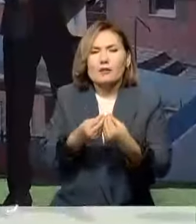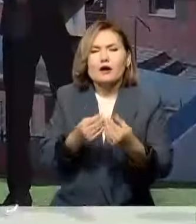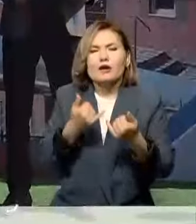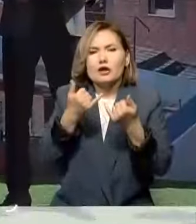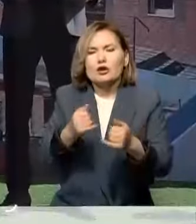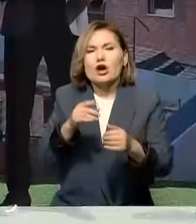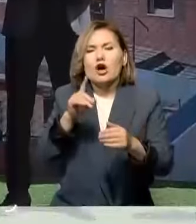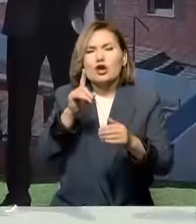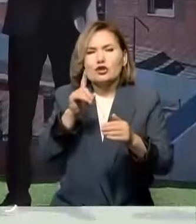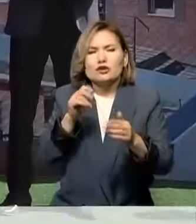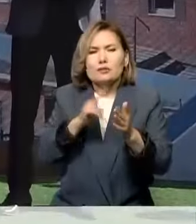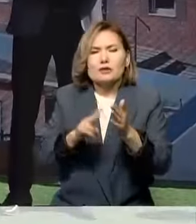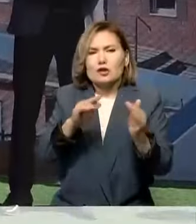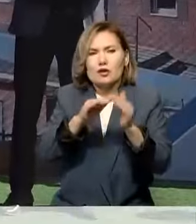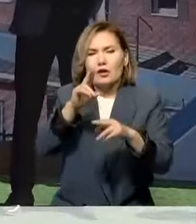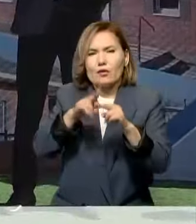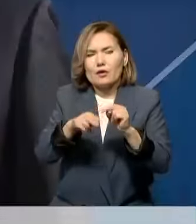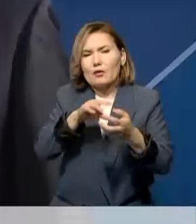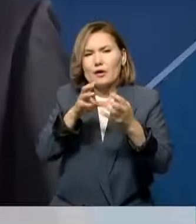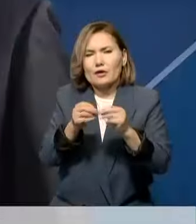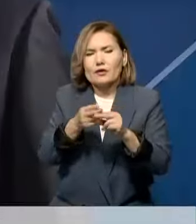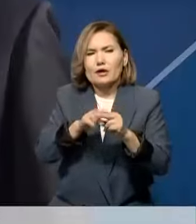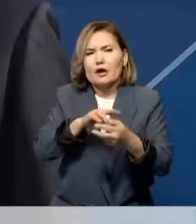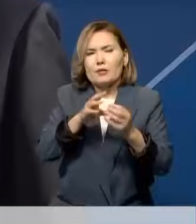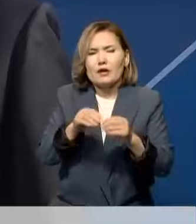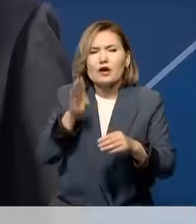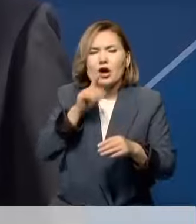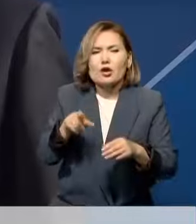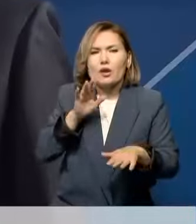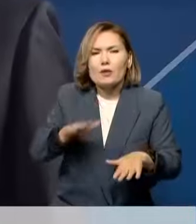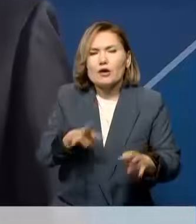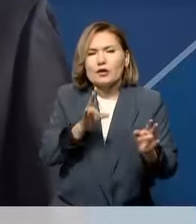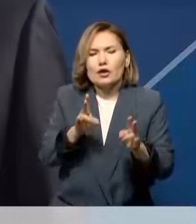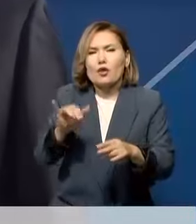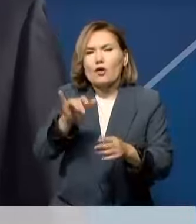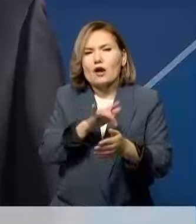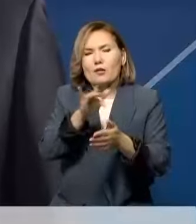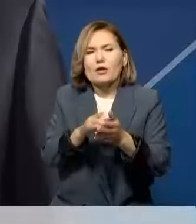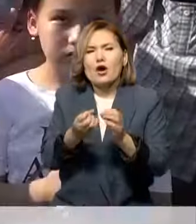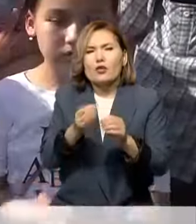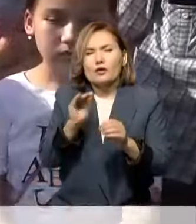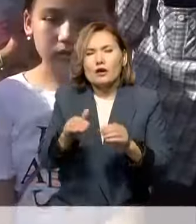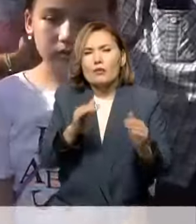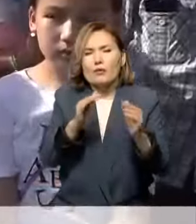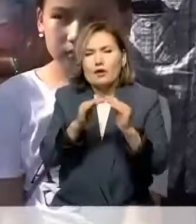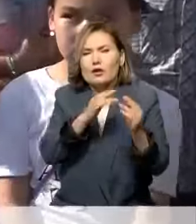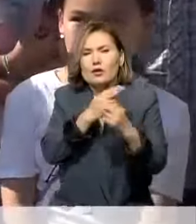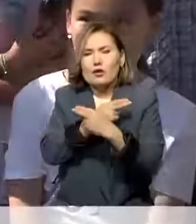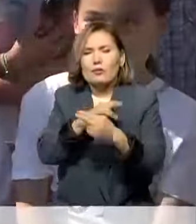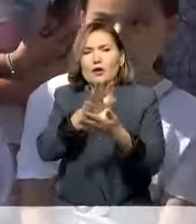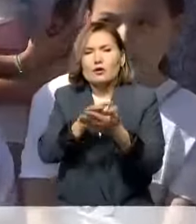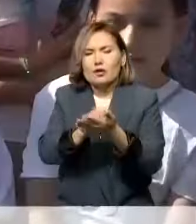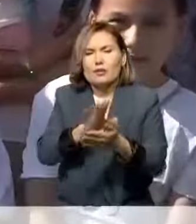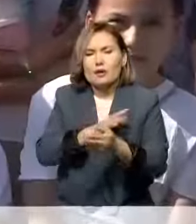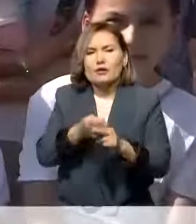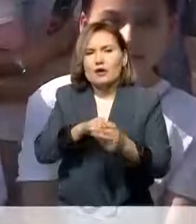соның 375-і облыс орталығында бой көтерді. Жайық және шаған өзендері тасу салдарынан Орал қаласында 14 мыңдай саяжай учаскесін су алды. Жалғыз